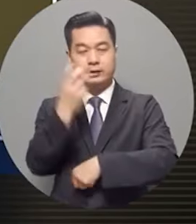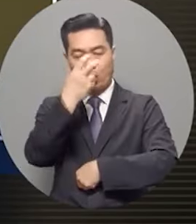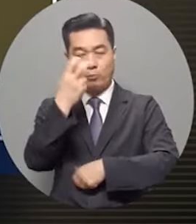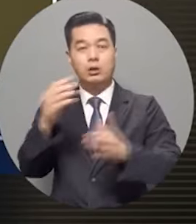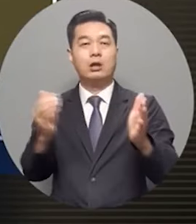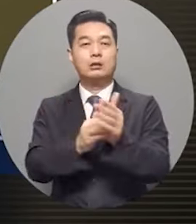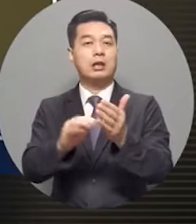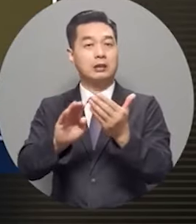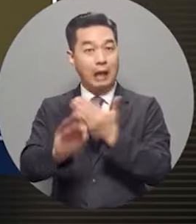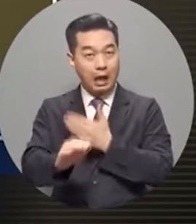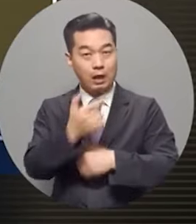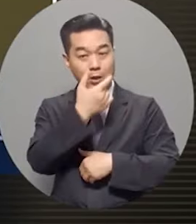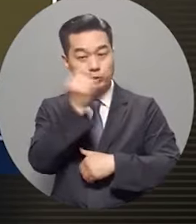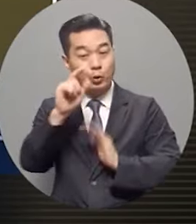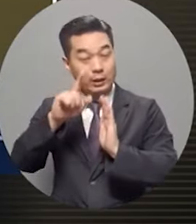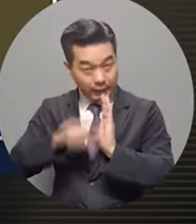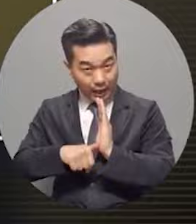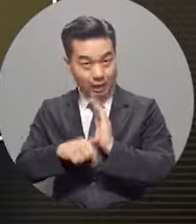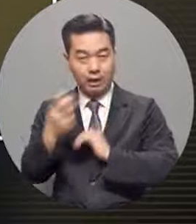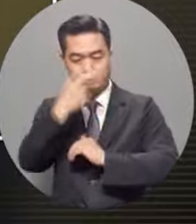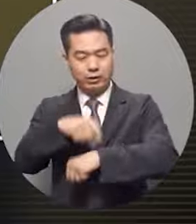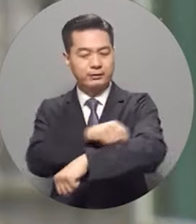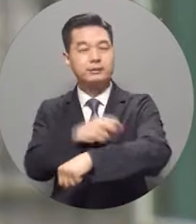수사가 미진하면 하도록 되어 있는 게 특검 아닙니까?